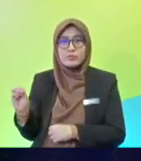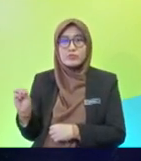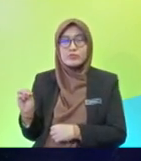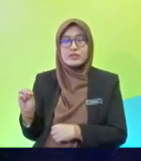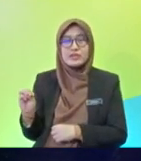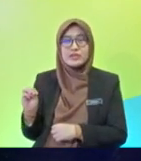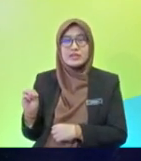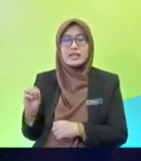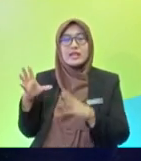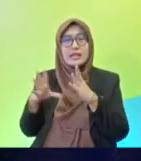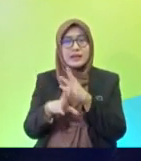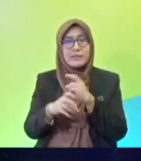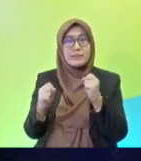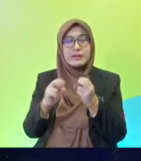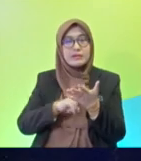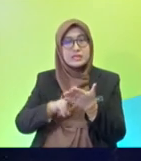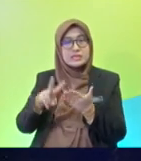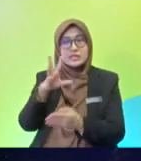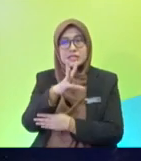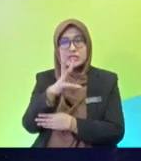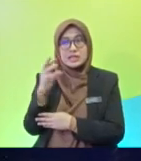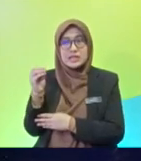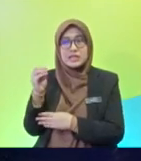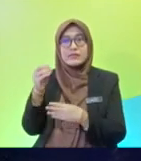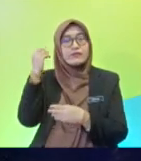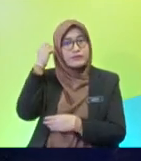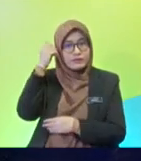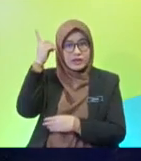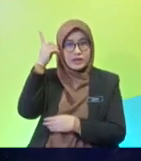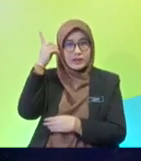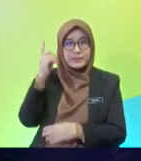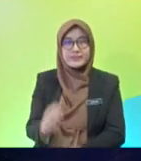dapat membaca Teddy dan memahami petikan ini